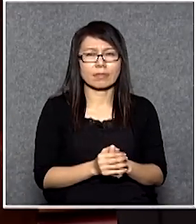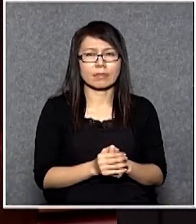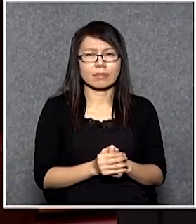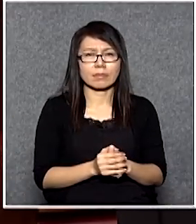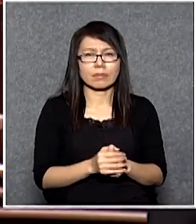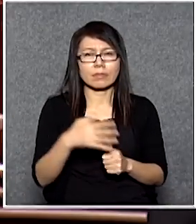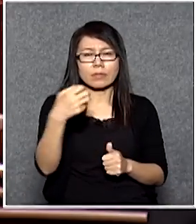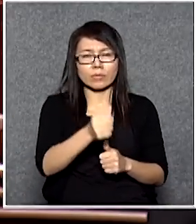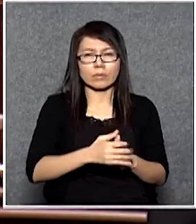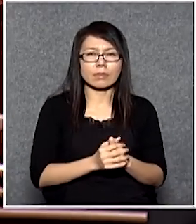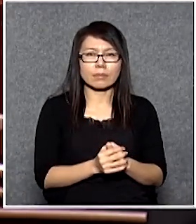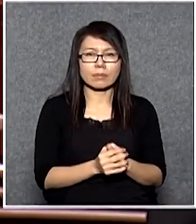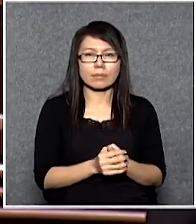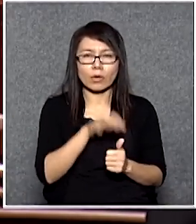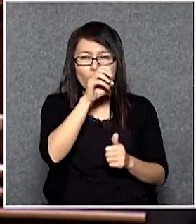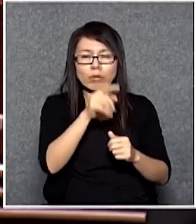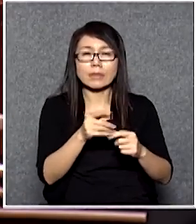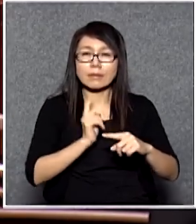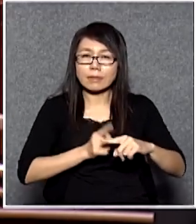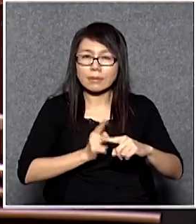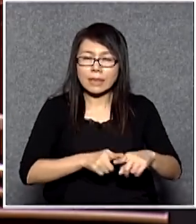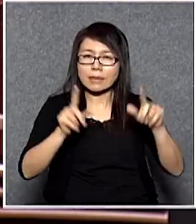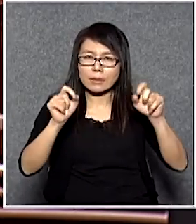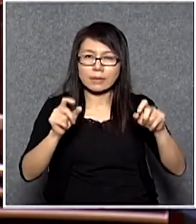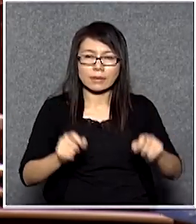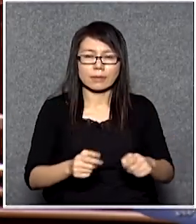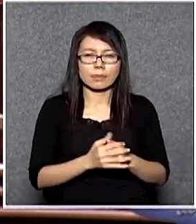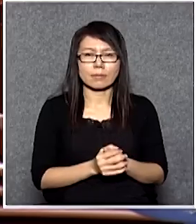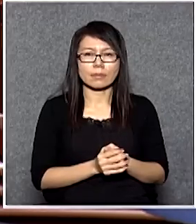主席，講到原意，